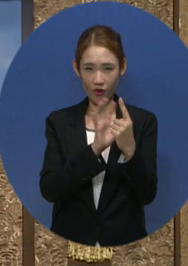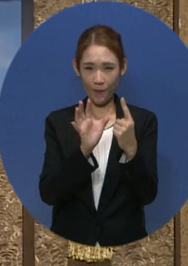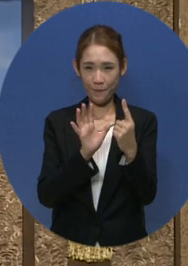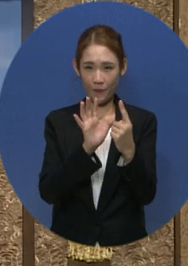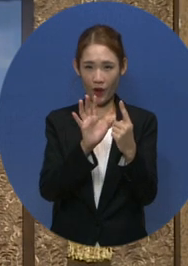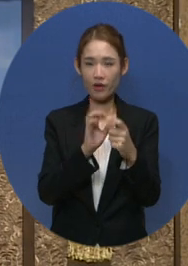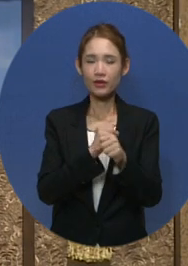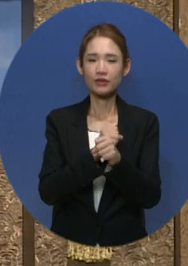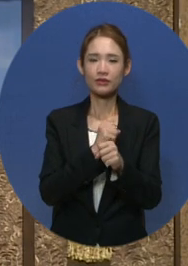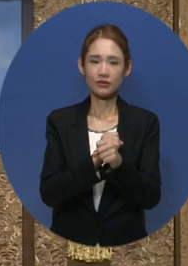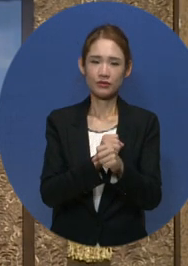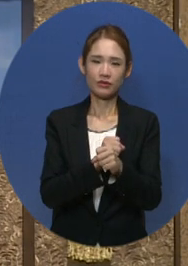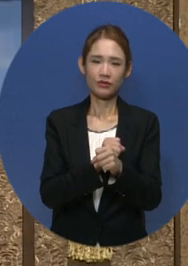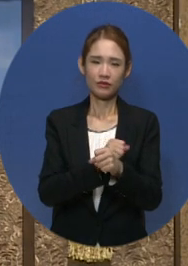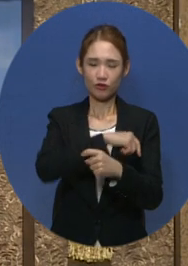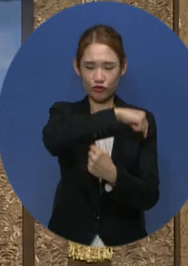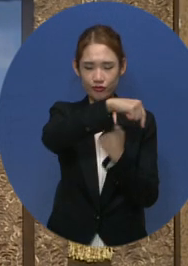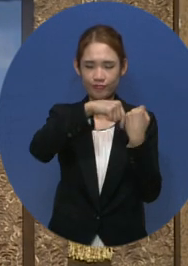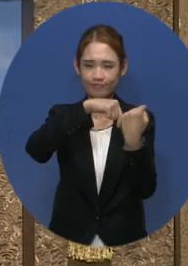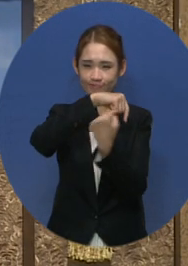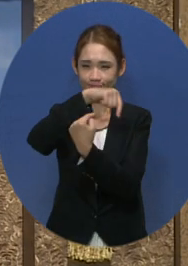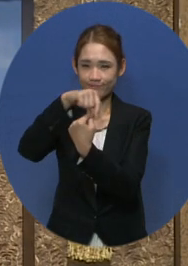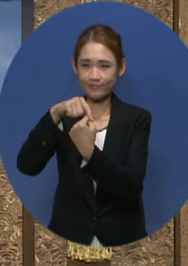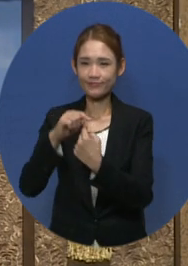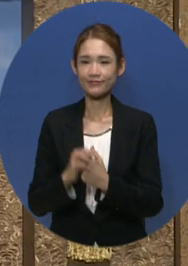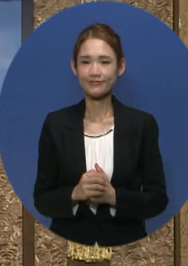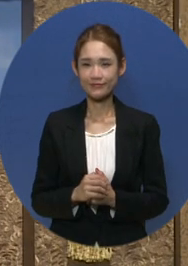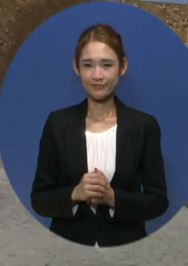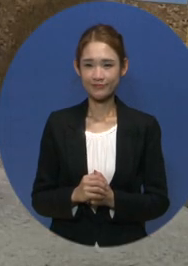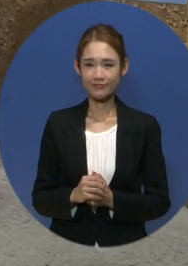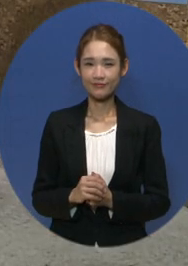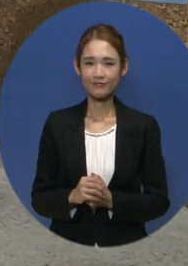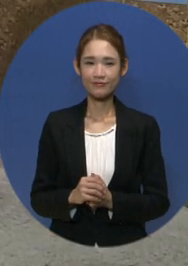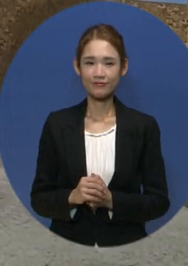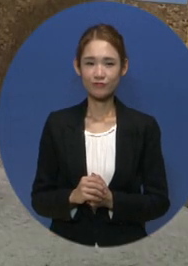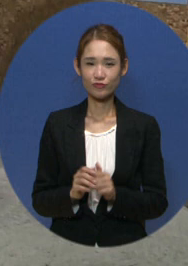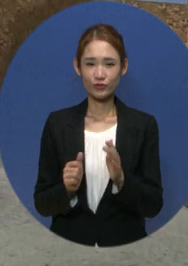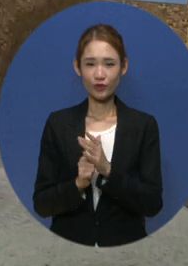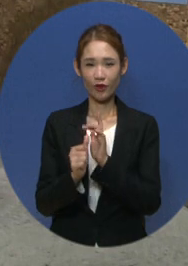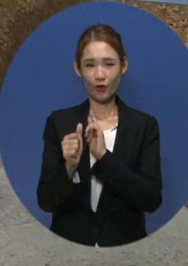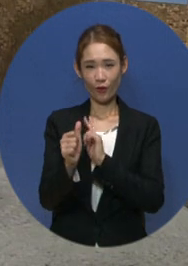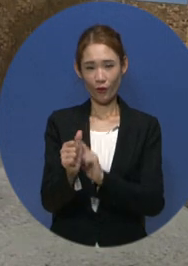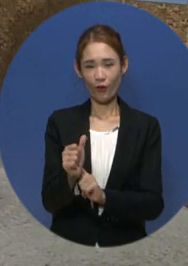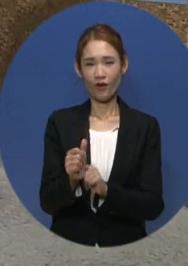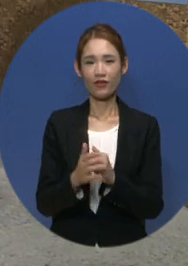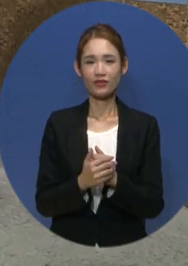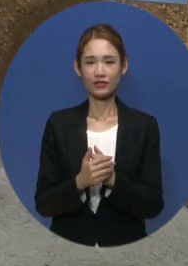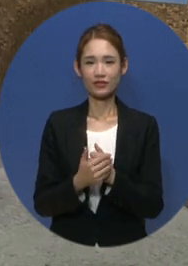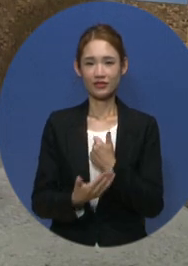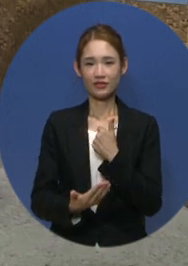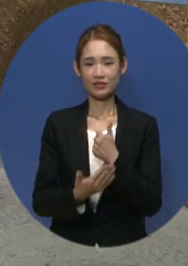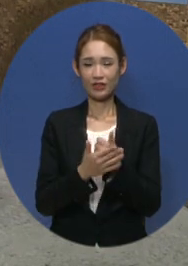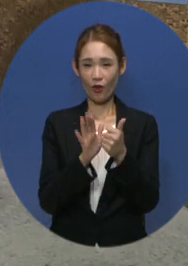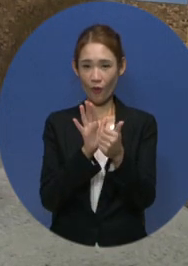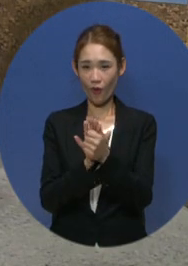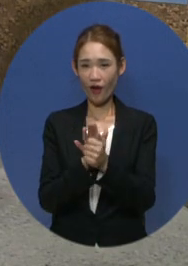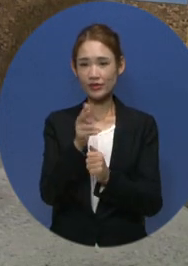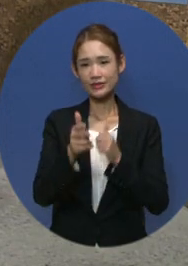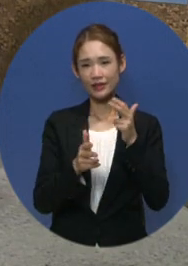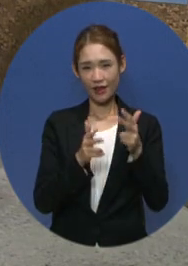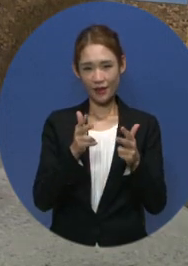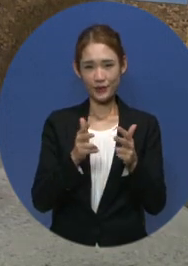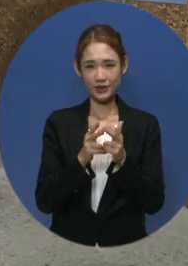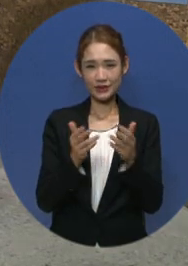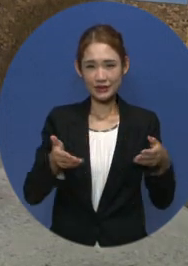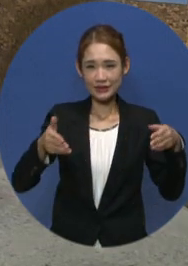그런 시스템으로 제가 운영하고 있습니다. 네. 네. 와, 대표님께서 이 지원 사업이라든지 또 이 시설 뭐